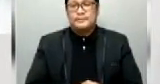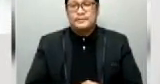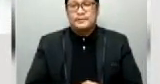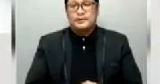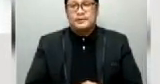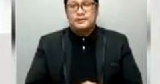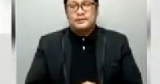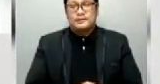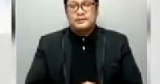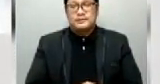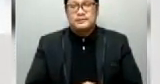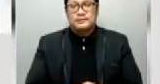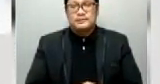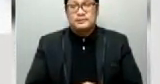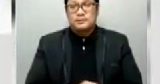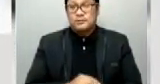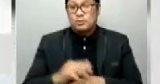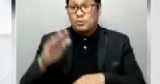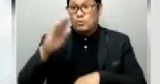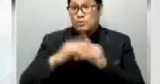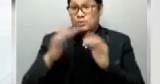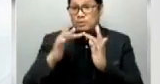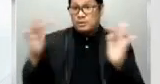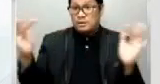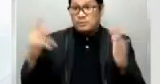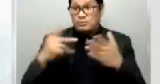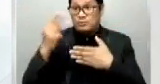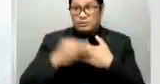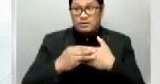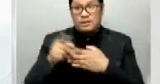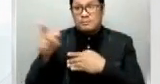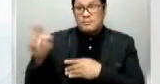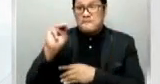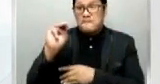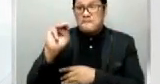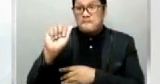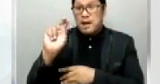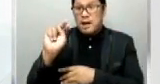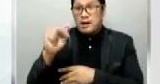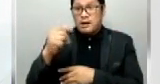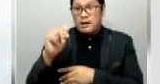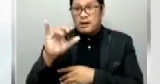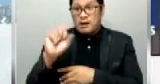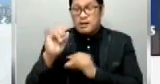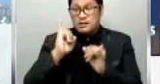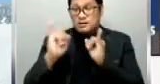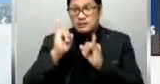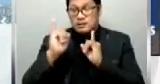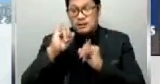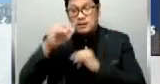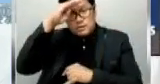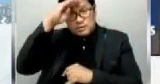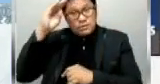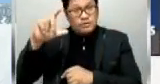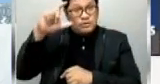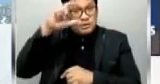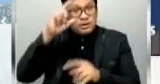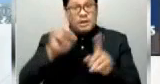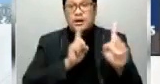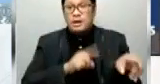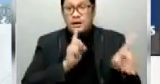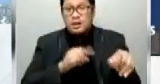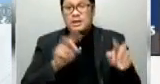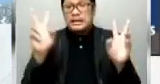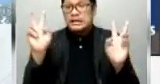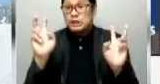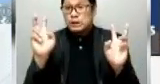Sa online program na The Mangahas Interviews, sinagot ni Presidential Spokesperson Harry Roque ang ilang issue, kabilang ang